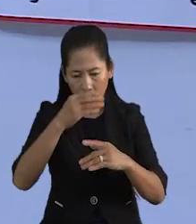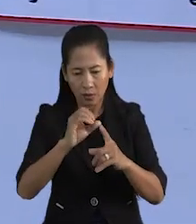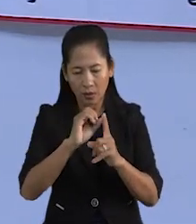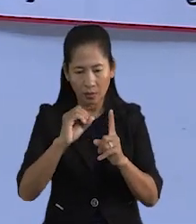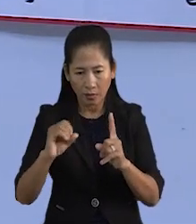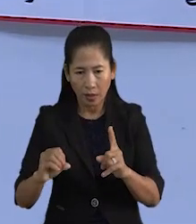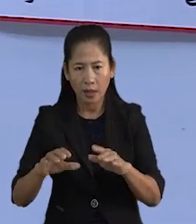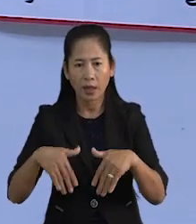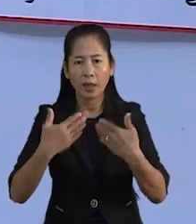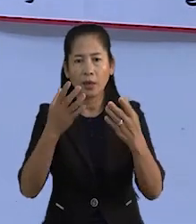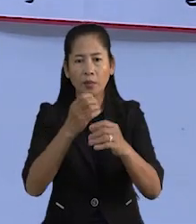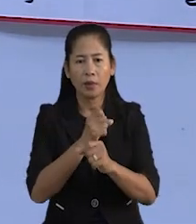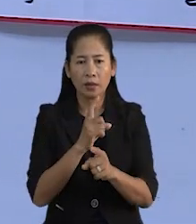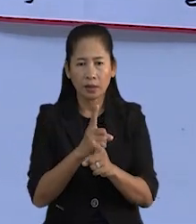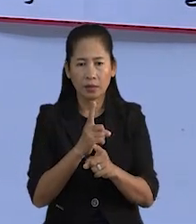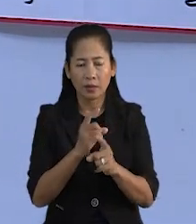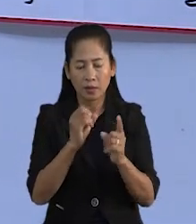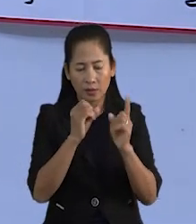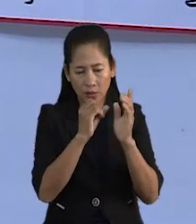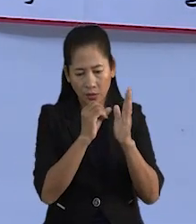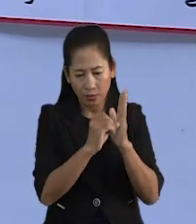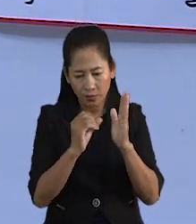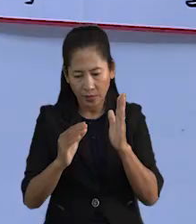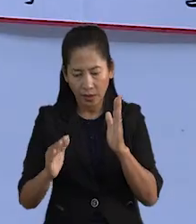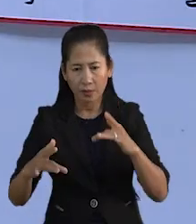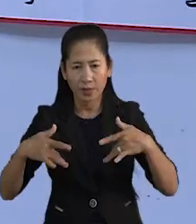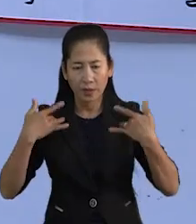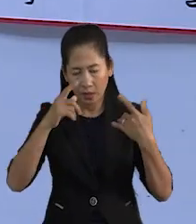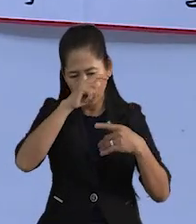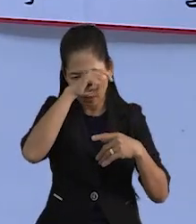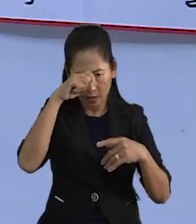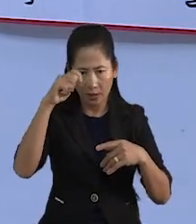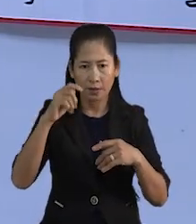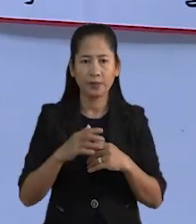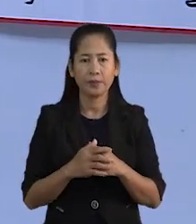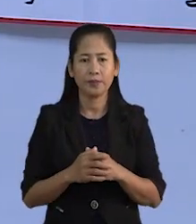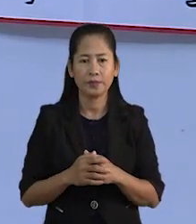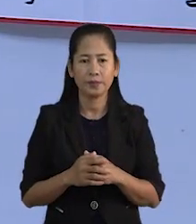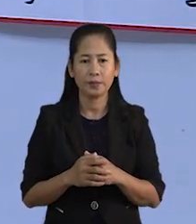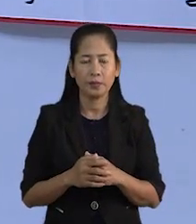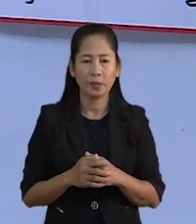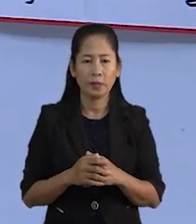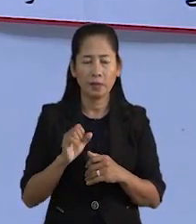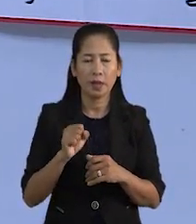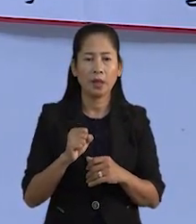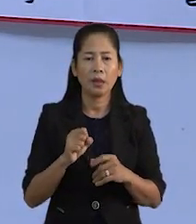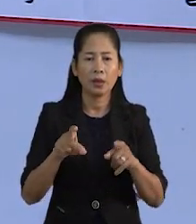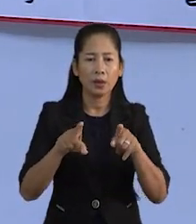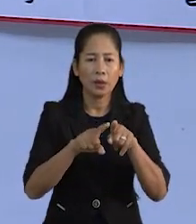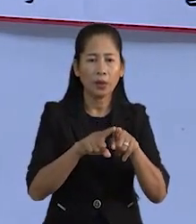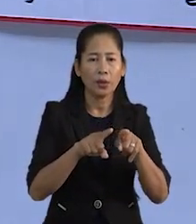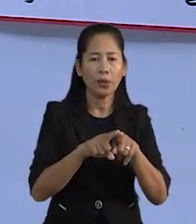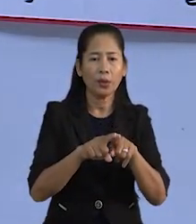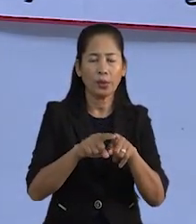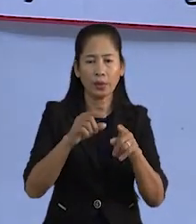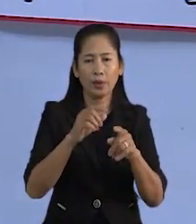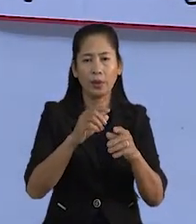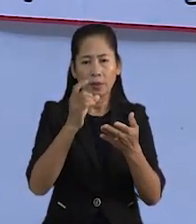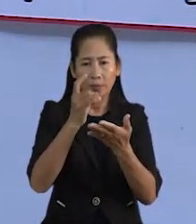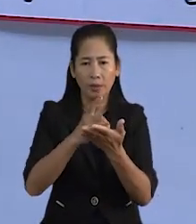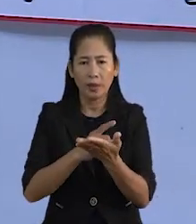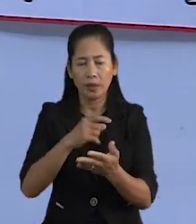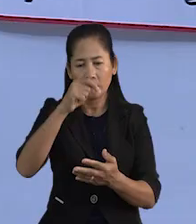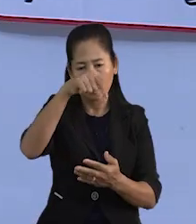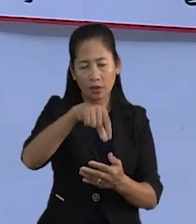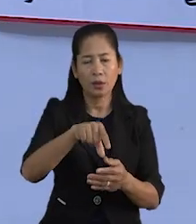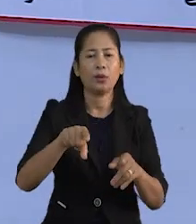បះឲ្យបានត្រឹមត្រូវតាមលំដាប់ព្រឹត្តិការណ៍នៃរឿងបាទអញ្ចឹងគឺដូចគ្នានឹងមេរៀនត្រង់ចំណុ